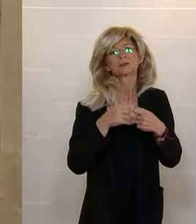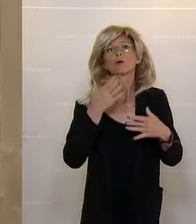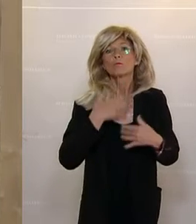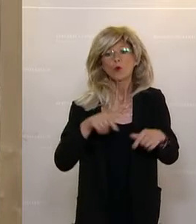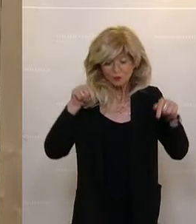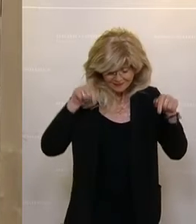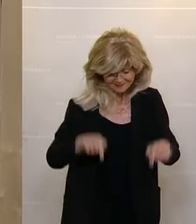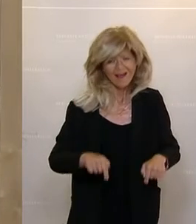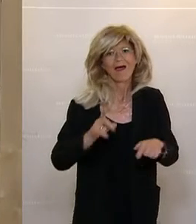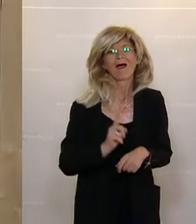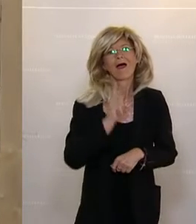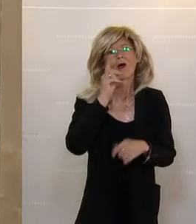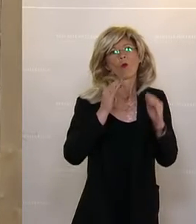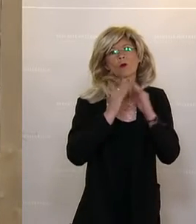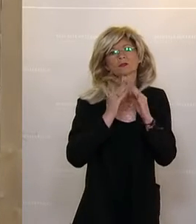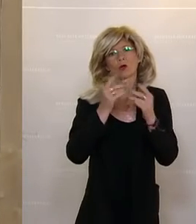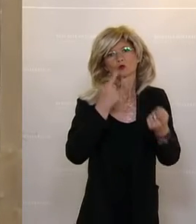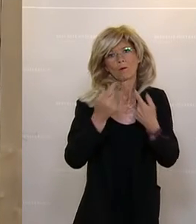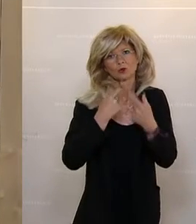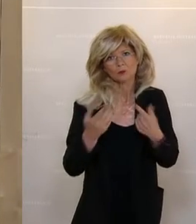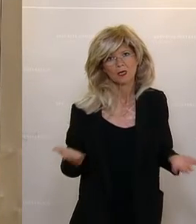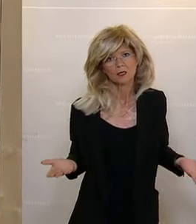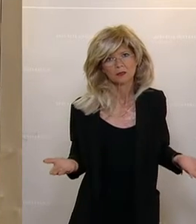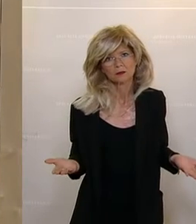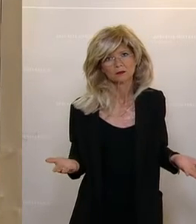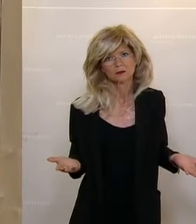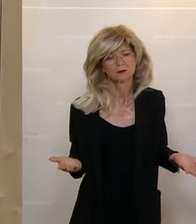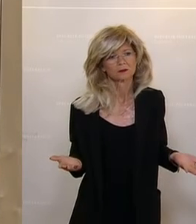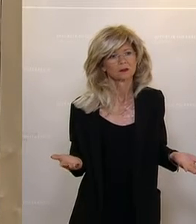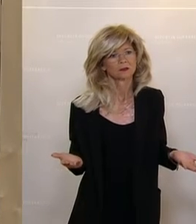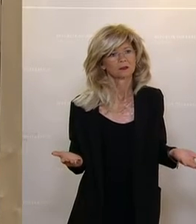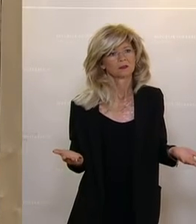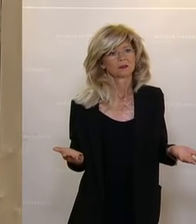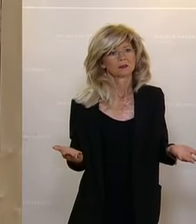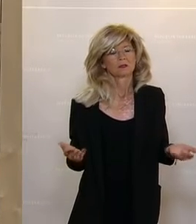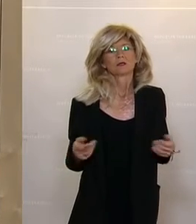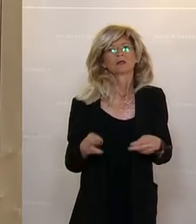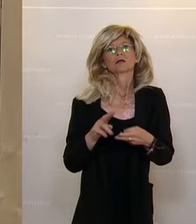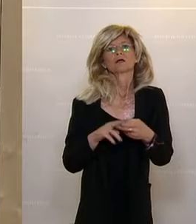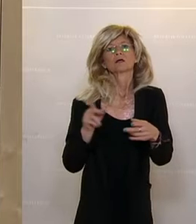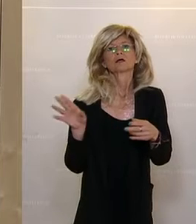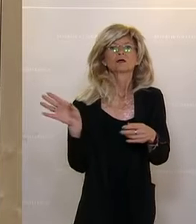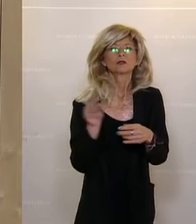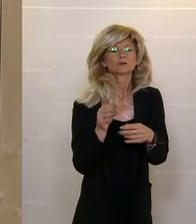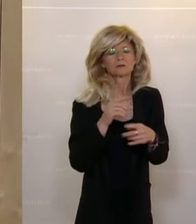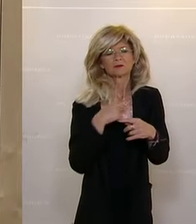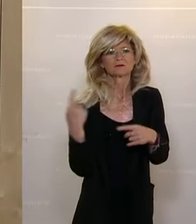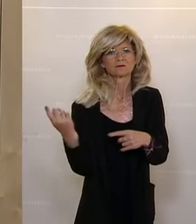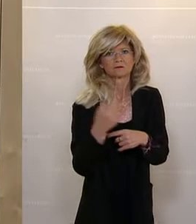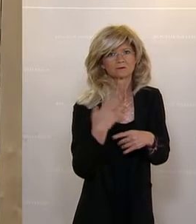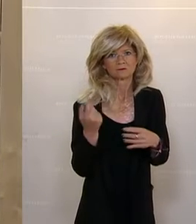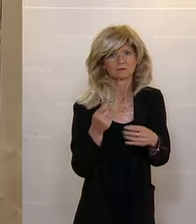im Hohen Haus, hier mit den ganzen Abgeordneten und gewählten Vertretern. Und wir wollen Ihnen nicht schon jetzt